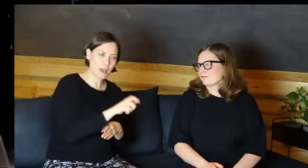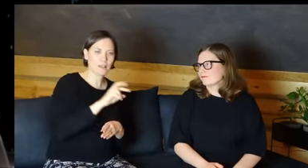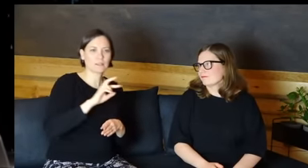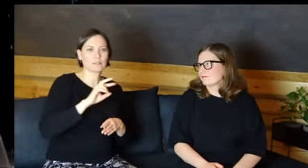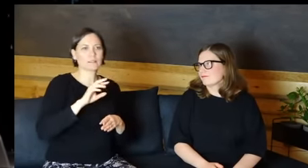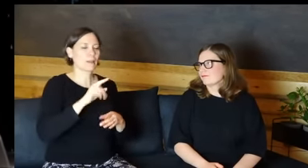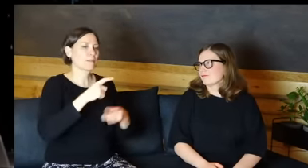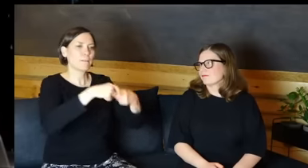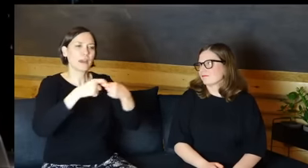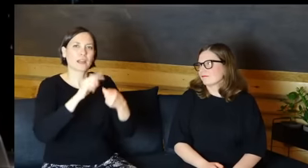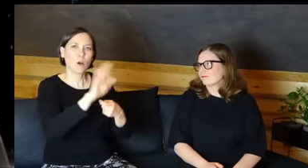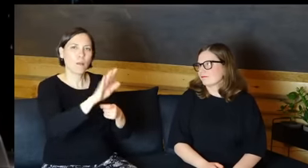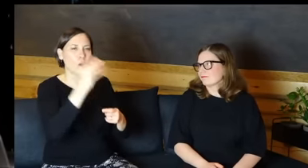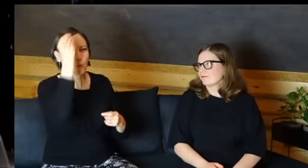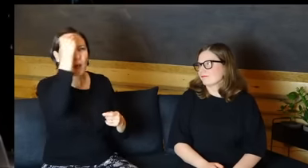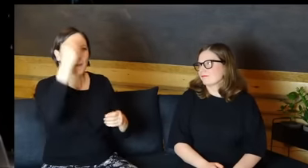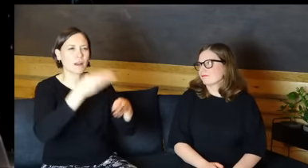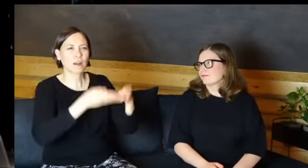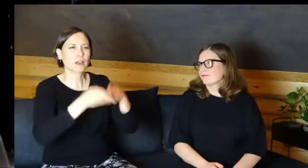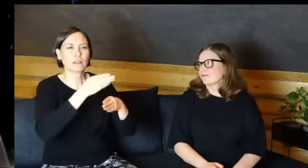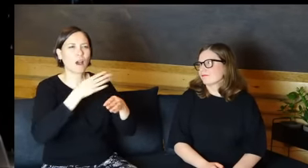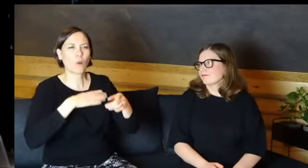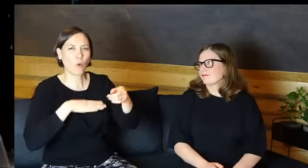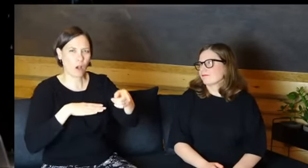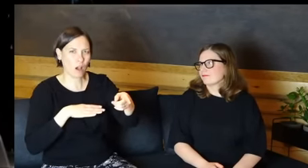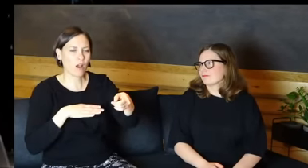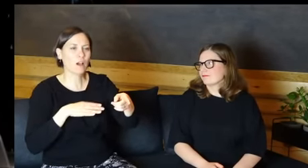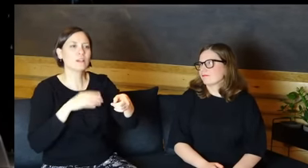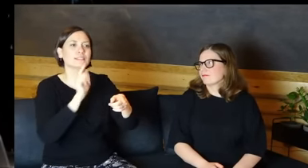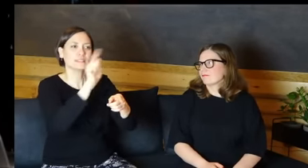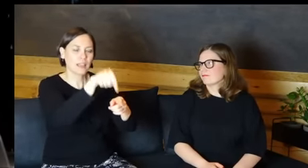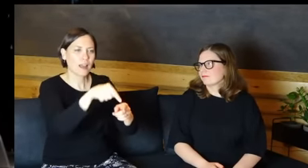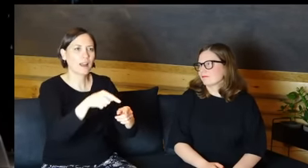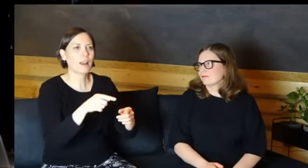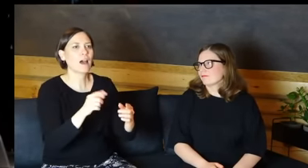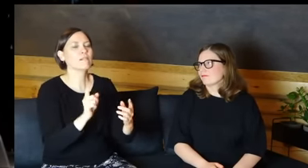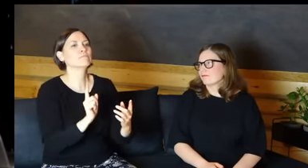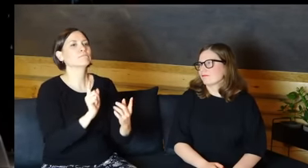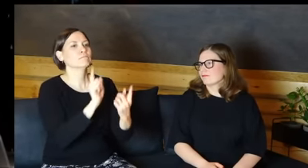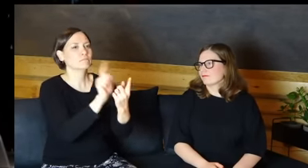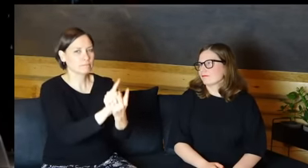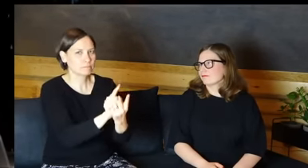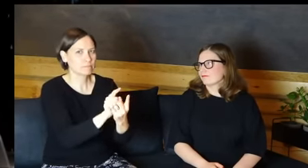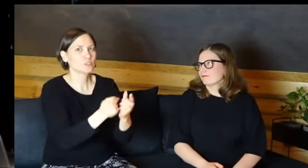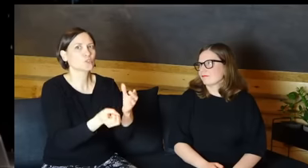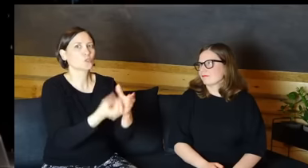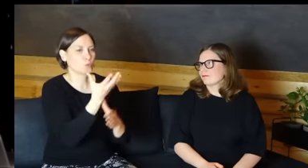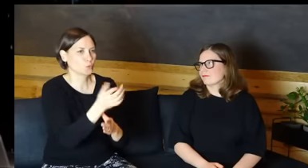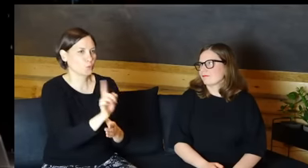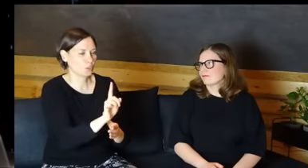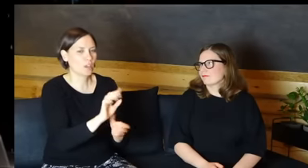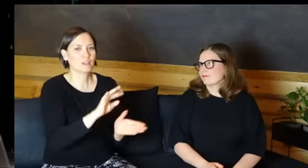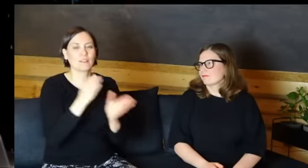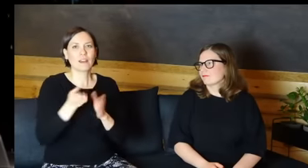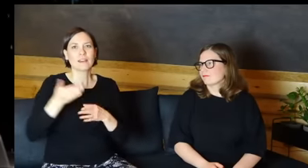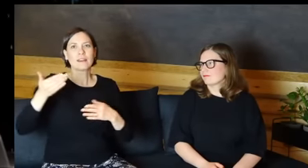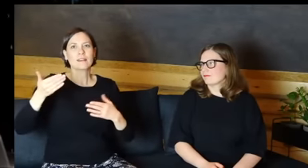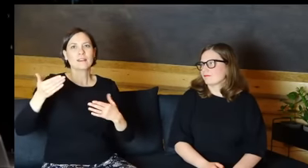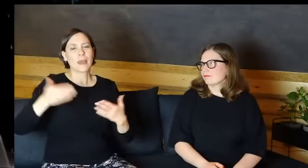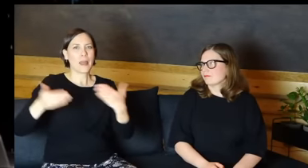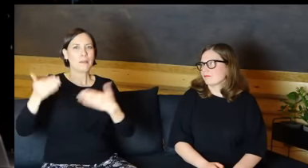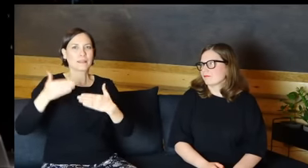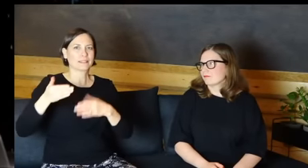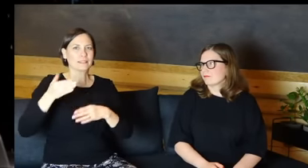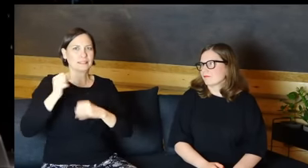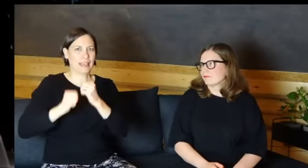omaa unelmaansa lähtee rakentamaan siellä. Tai sitten tuolla elementtitehtaalla, niin siellä muotilla, jossa se yksittäinen